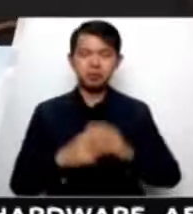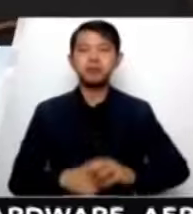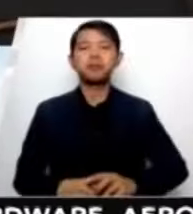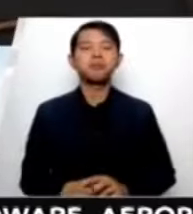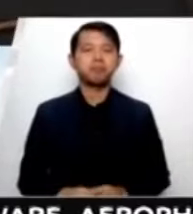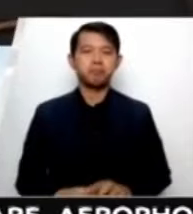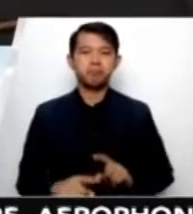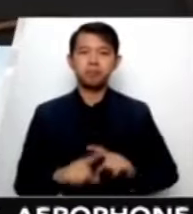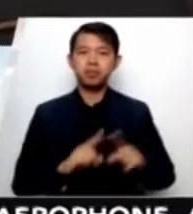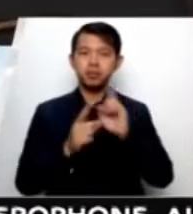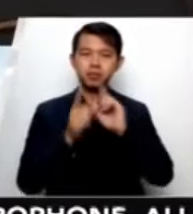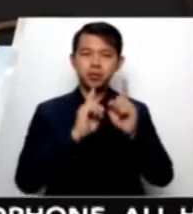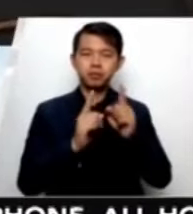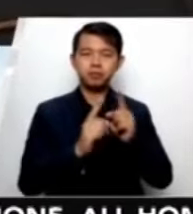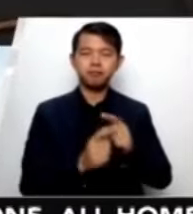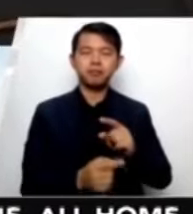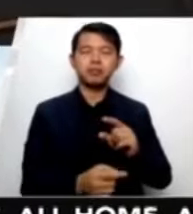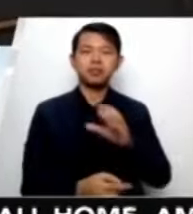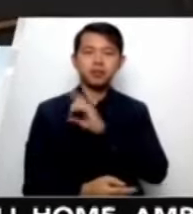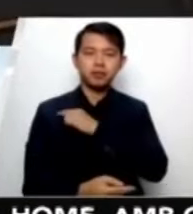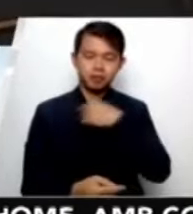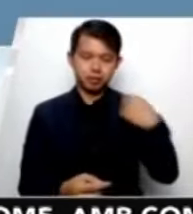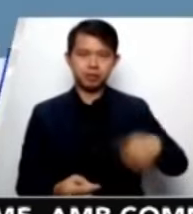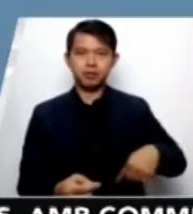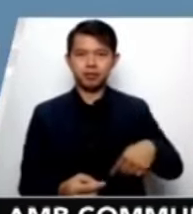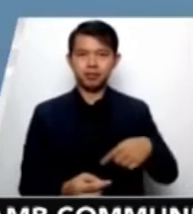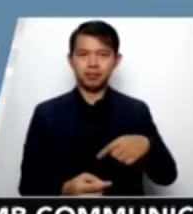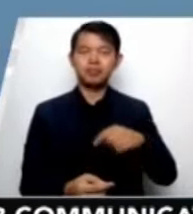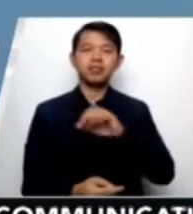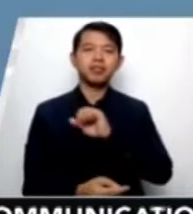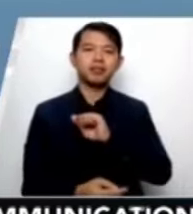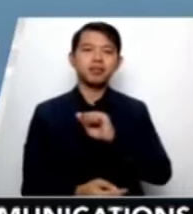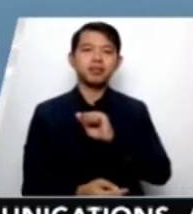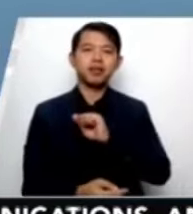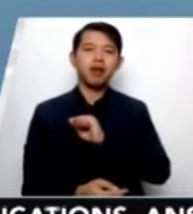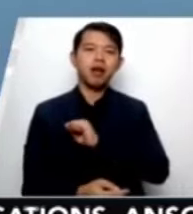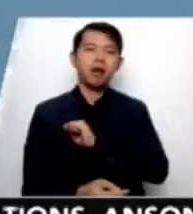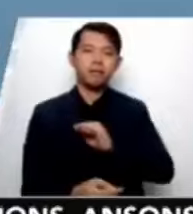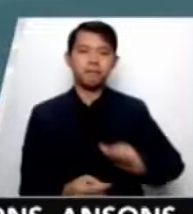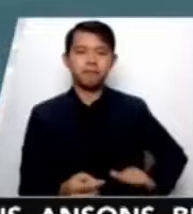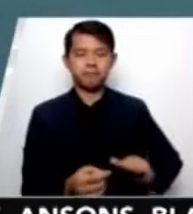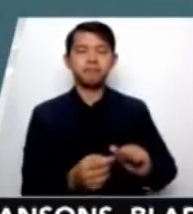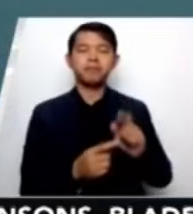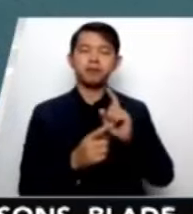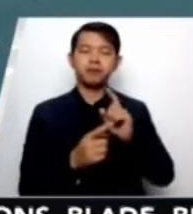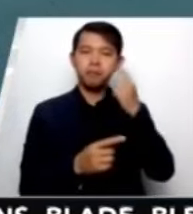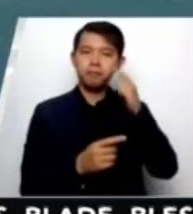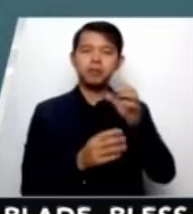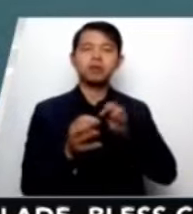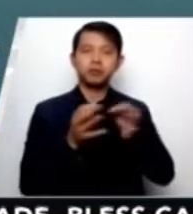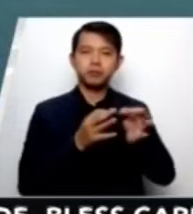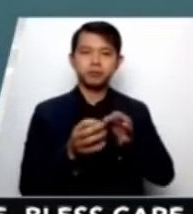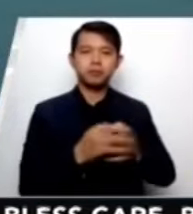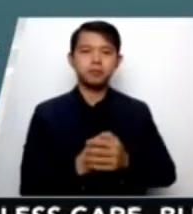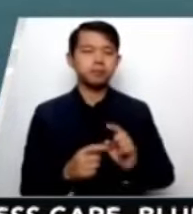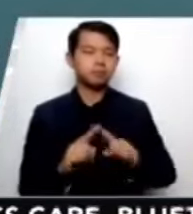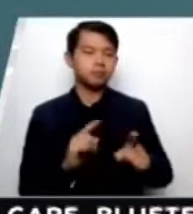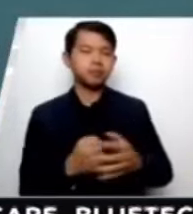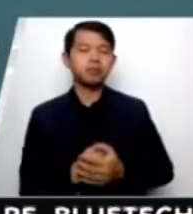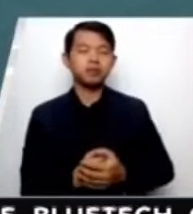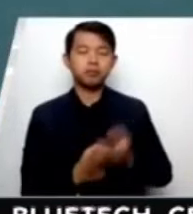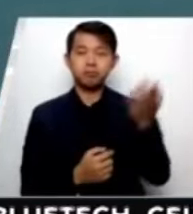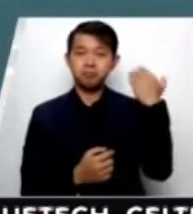ambassador. Sinusubukan pang kunin ang panig ni dating Pangulong Duterte pero giit ni dating Chief Presidential Legal Counsel Salvador